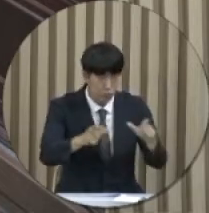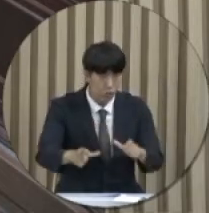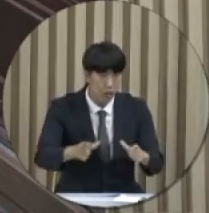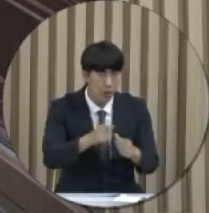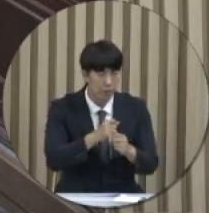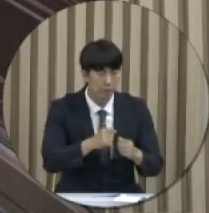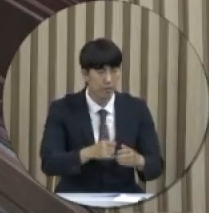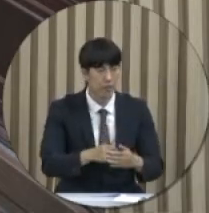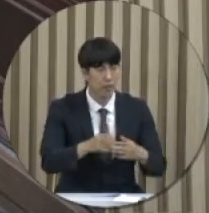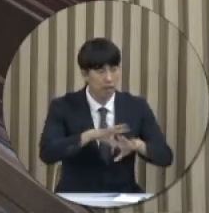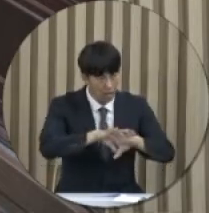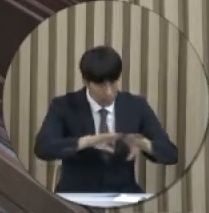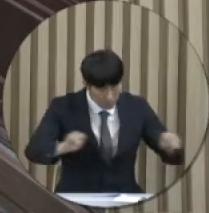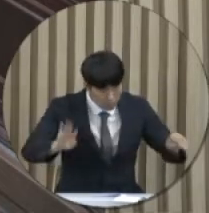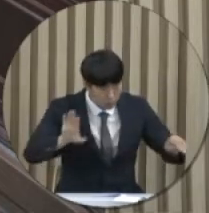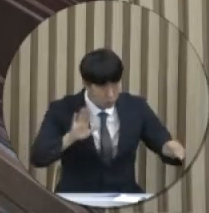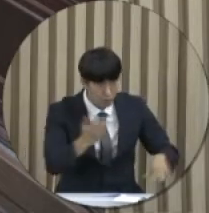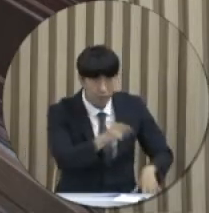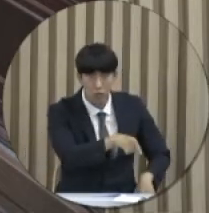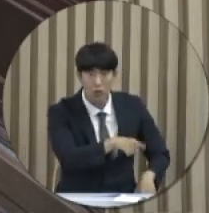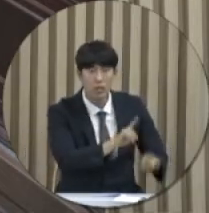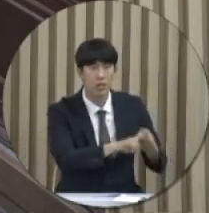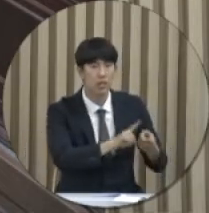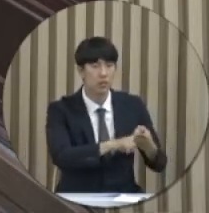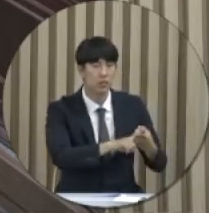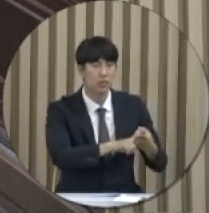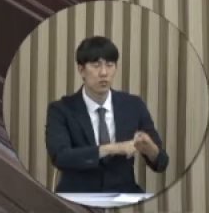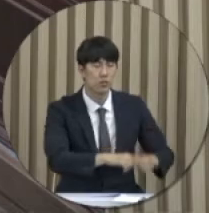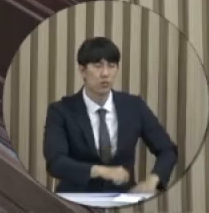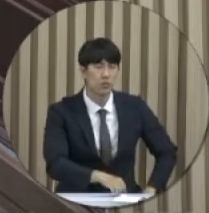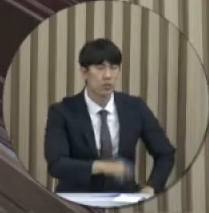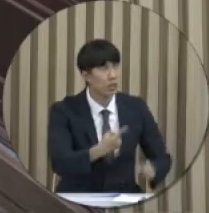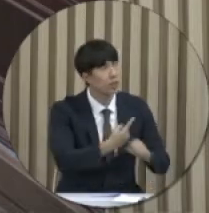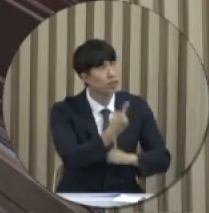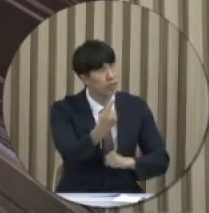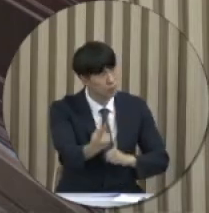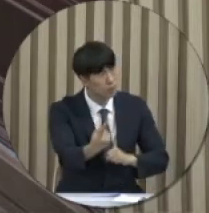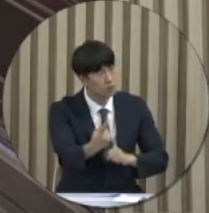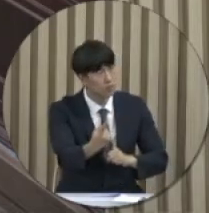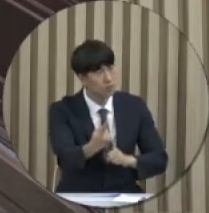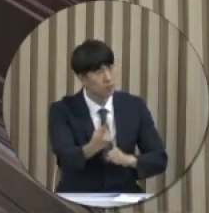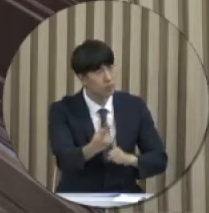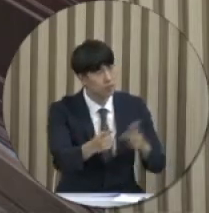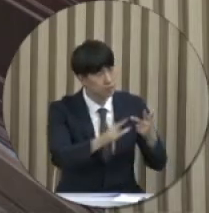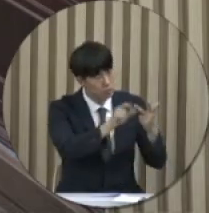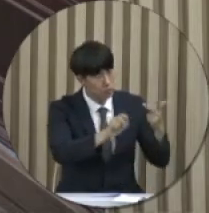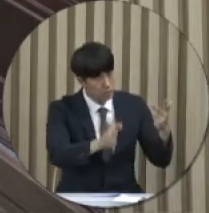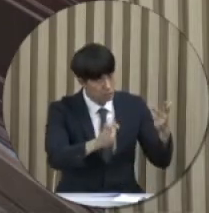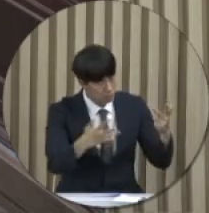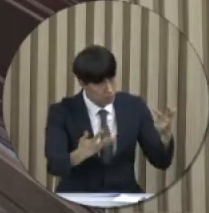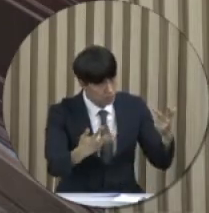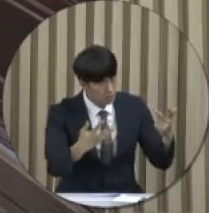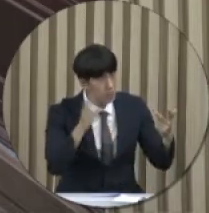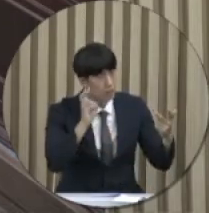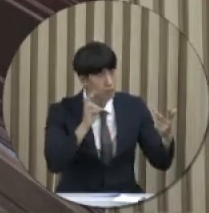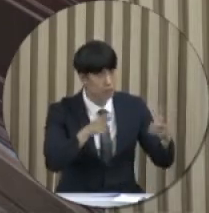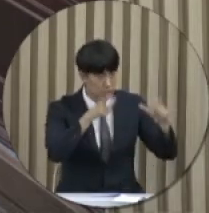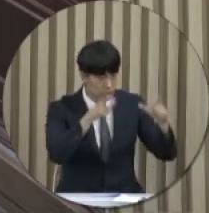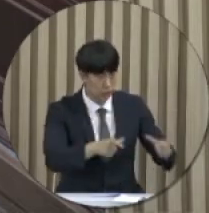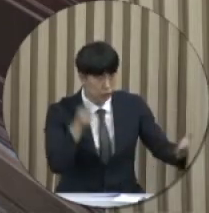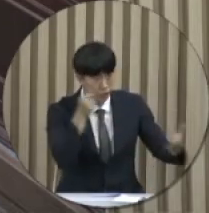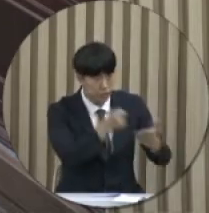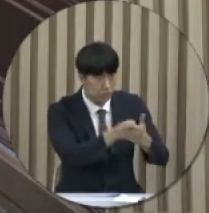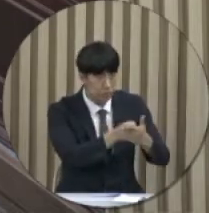해제되는 것에 대해서 관해서 아마 이게 내년도 제가 알기로는 7월 28일 날 지구 지정이